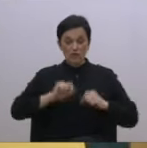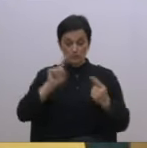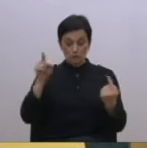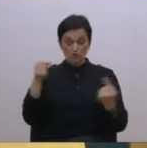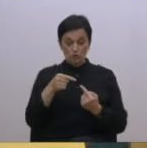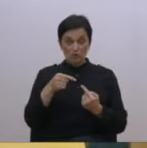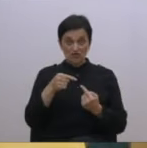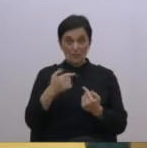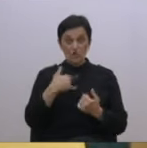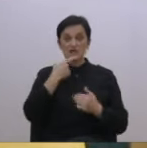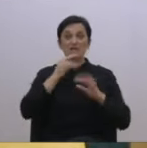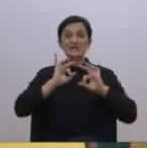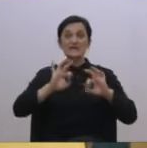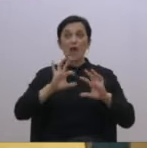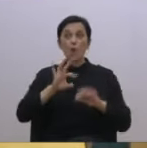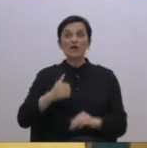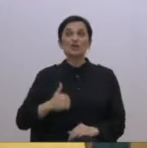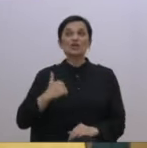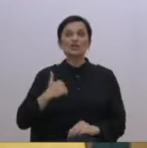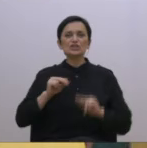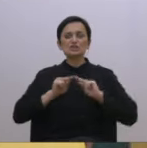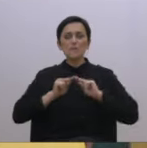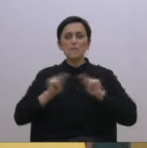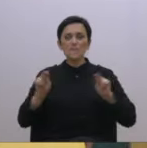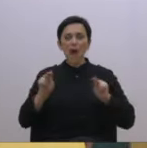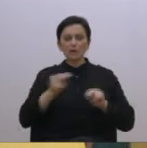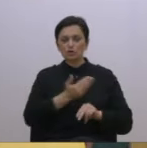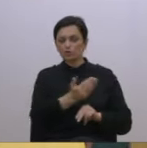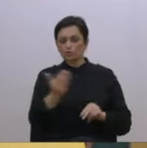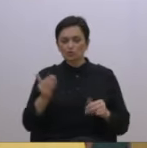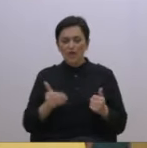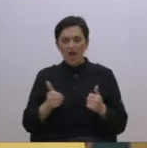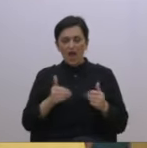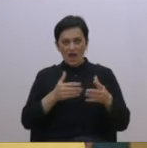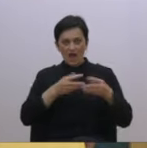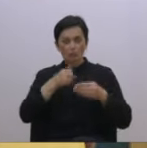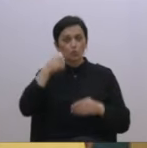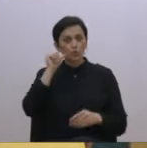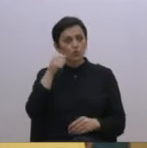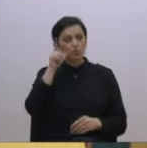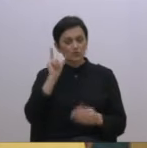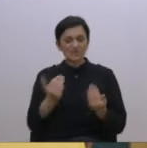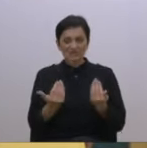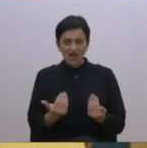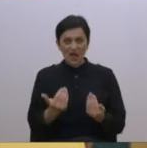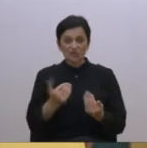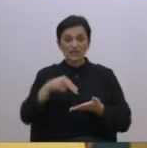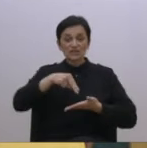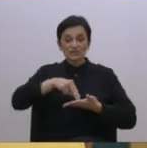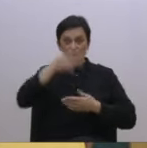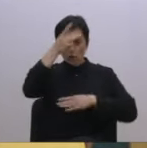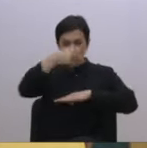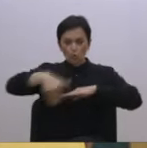აქვე გეუბნებით, რომ იმ ღირსეულ პატრიოტებთან ერთად, ვინც გუშინ წინ თუ დღეს დგას